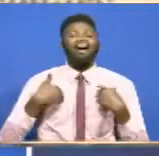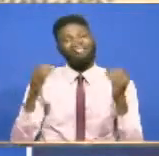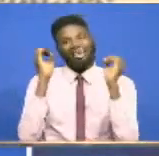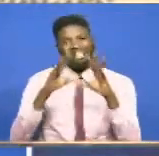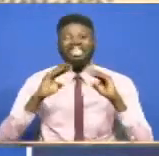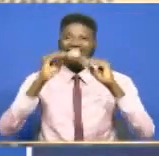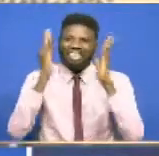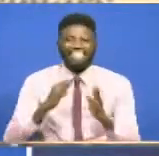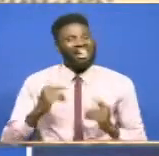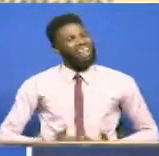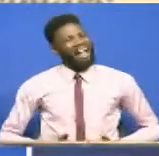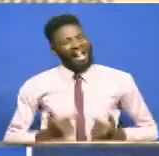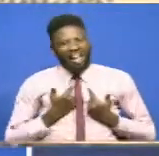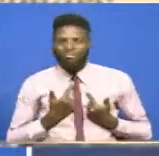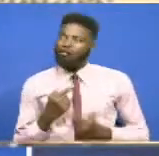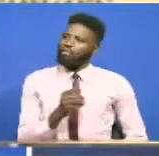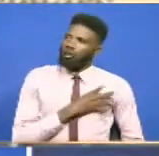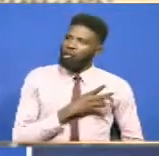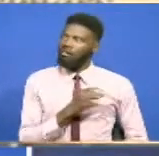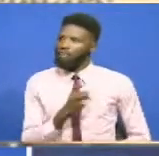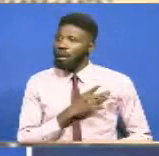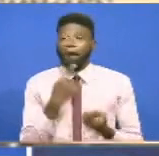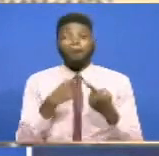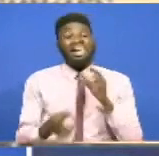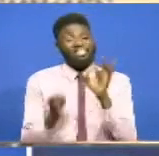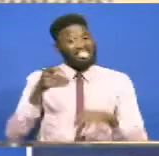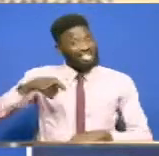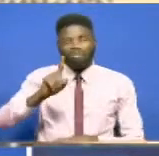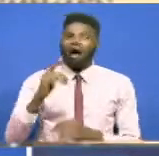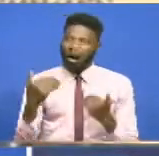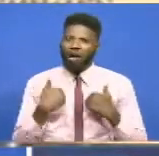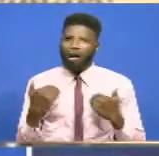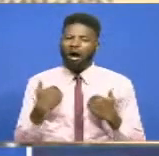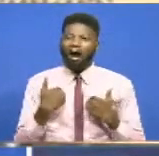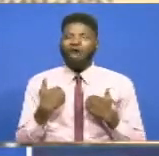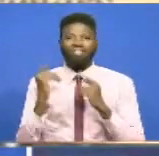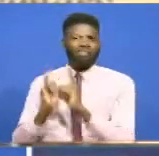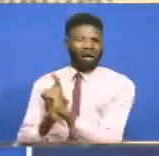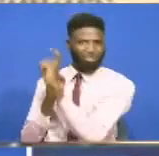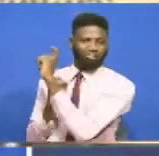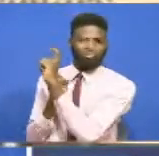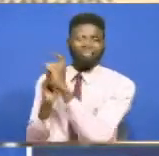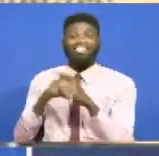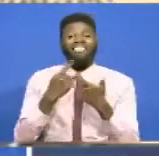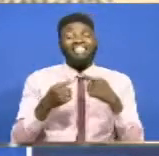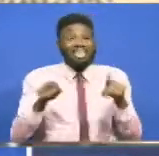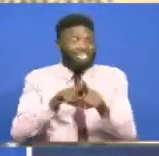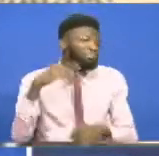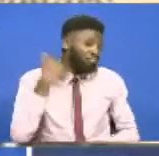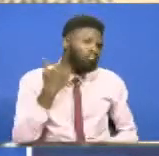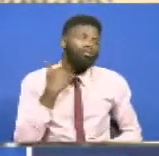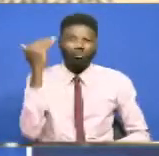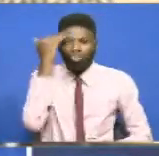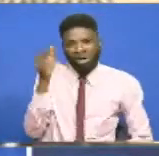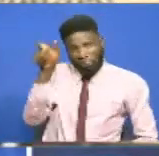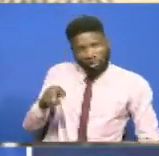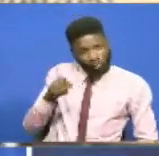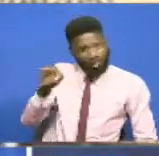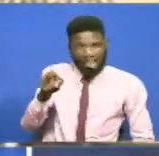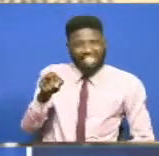in fear. But if the gun is hanging on his back, even the body will know that guy is no goes